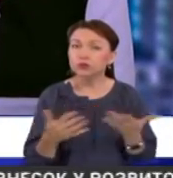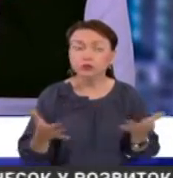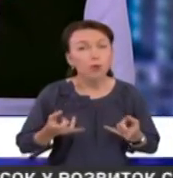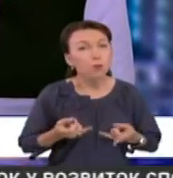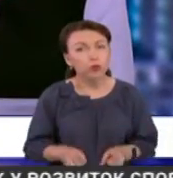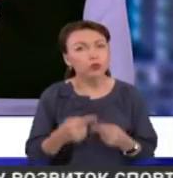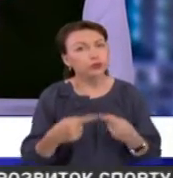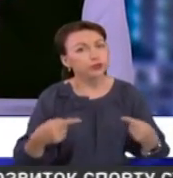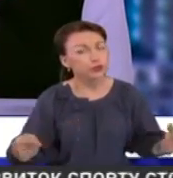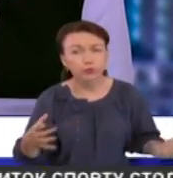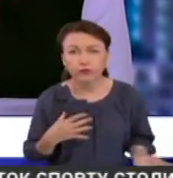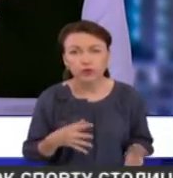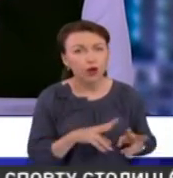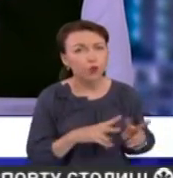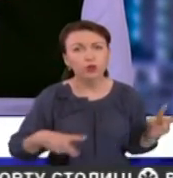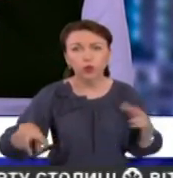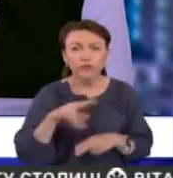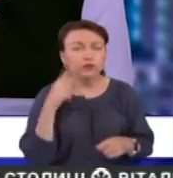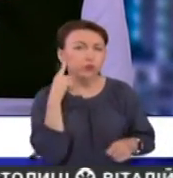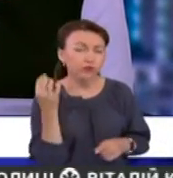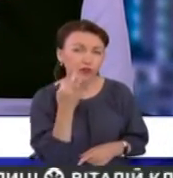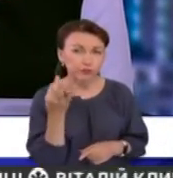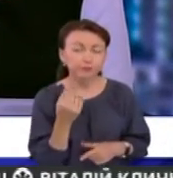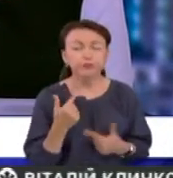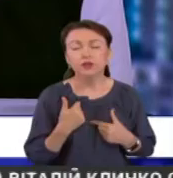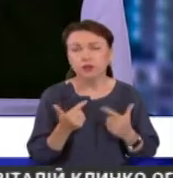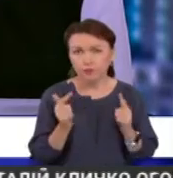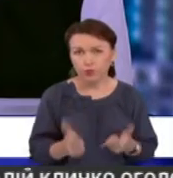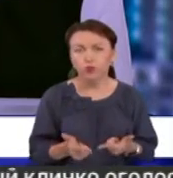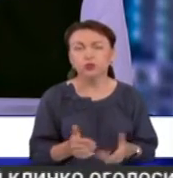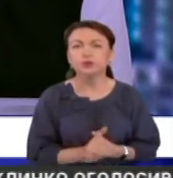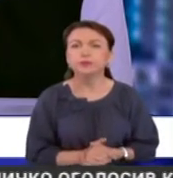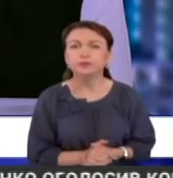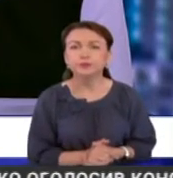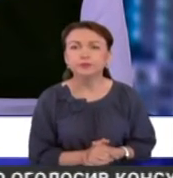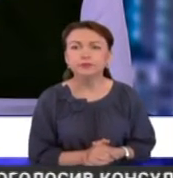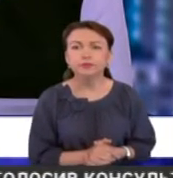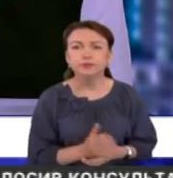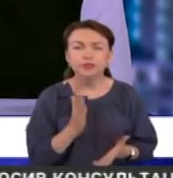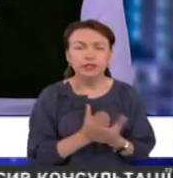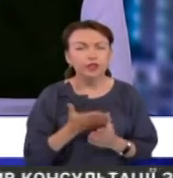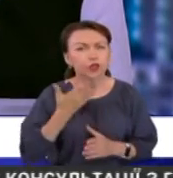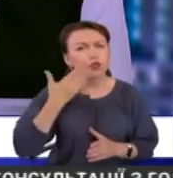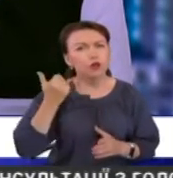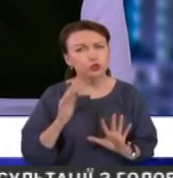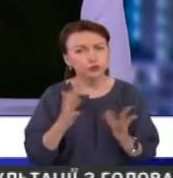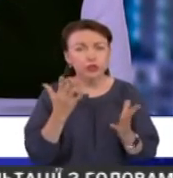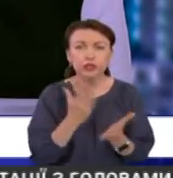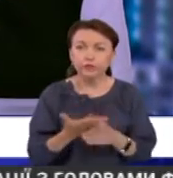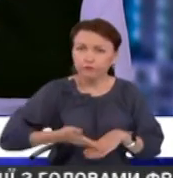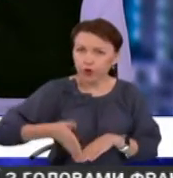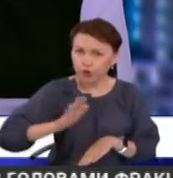всі однакові, і тут я абсолютно погоджуюсь. Але є легший випадок, є важчий